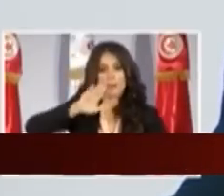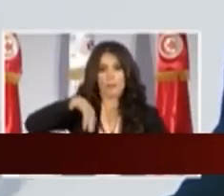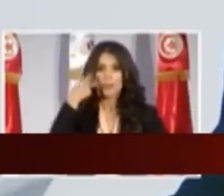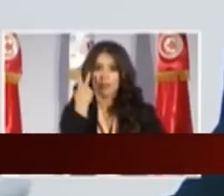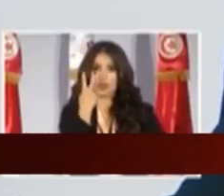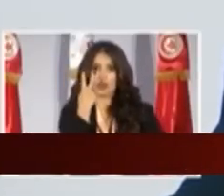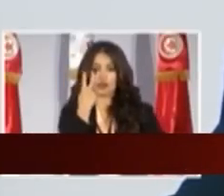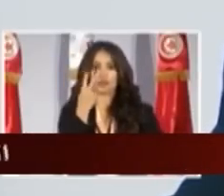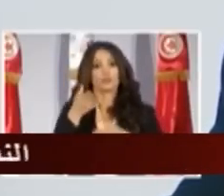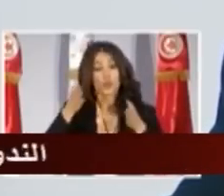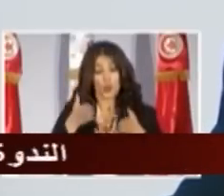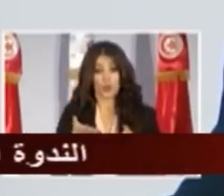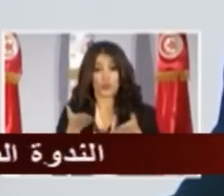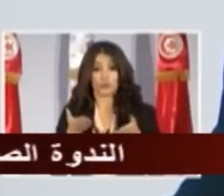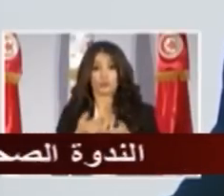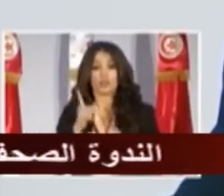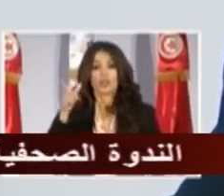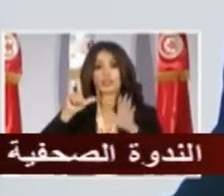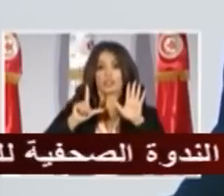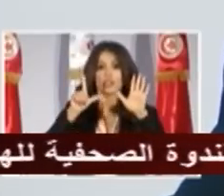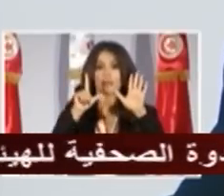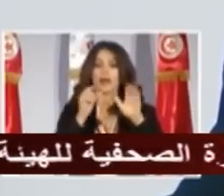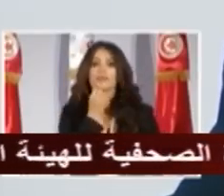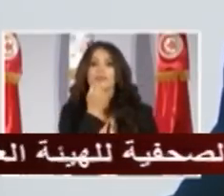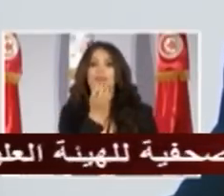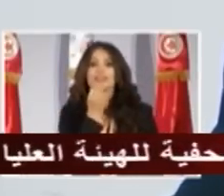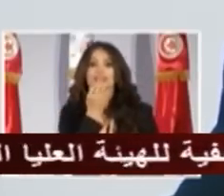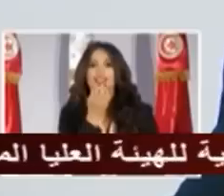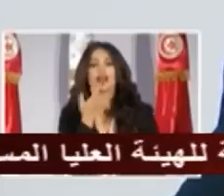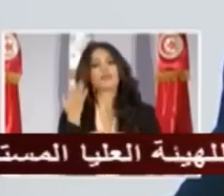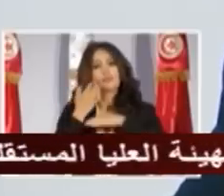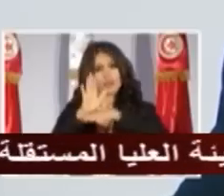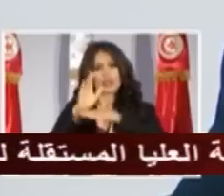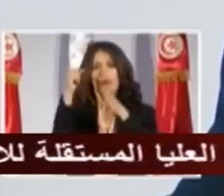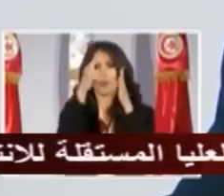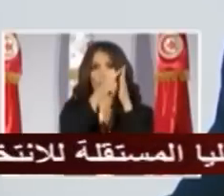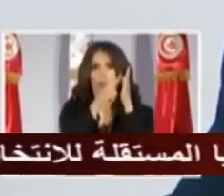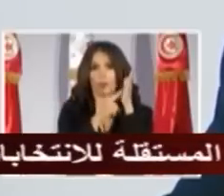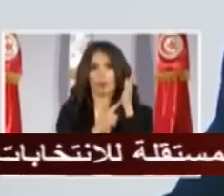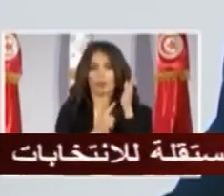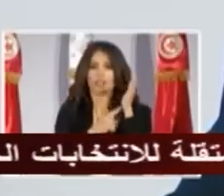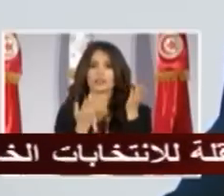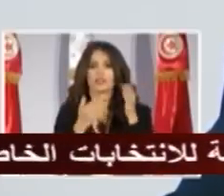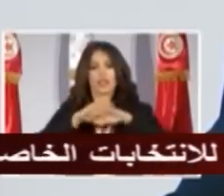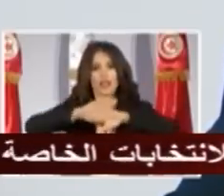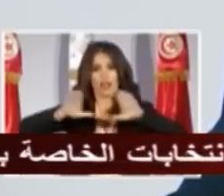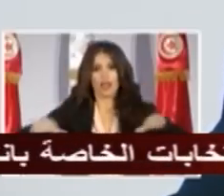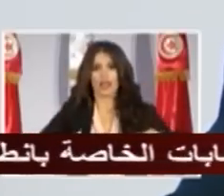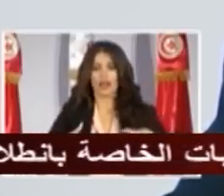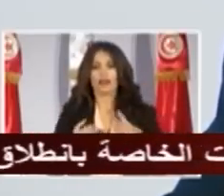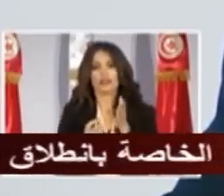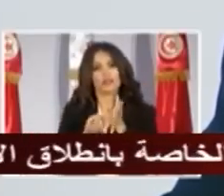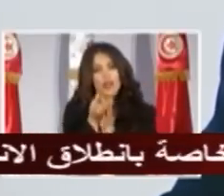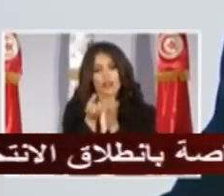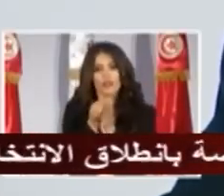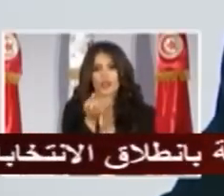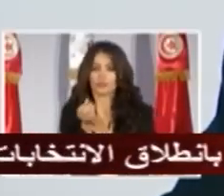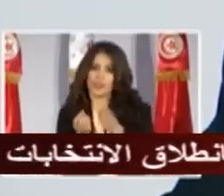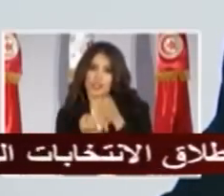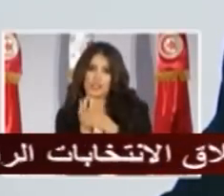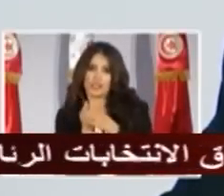اليوم سبعه عشره نقدم لكم فيها اه مستجدات في مكاتب